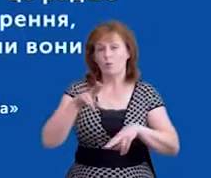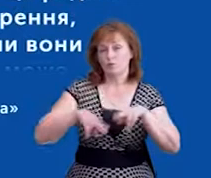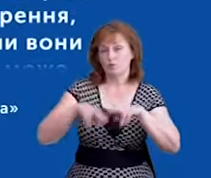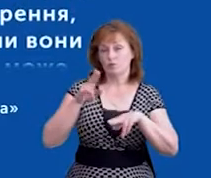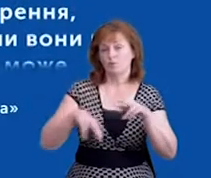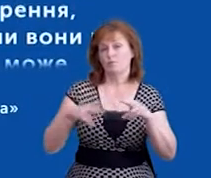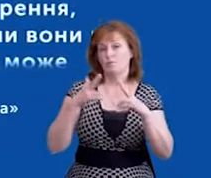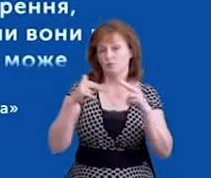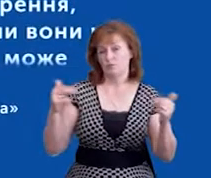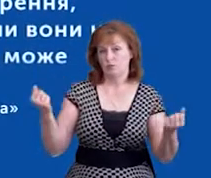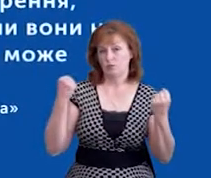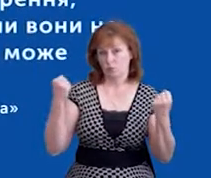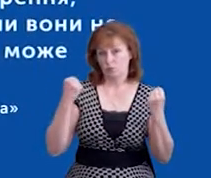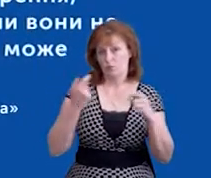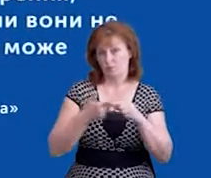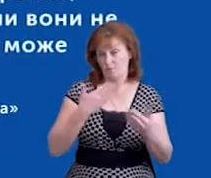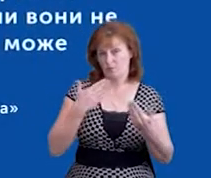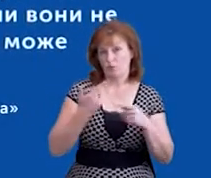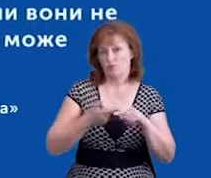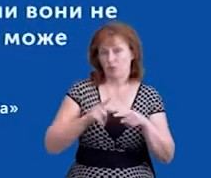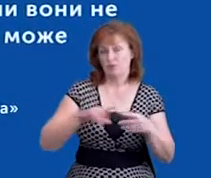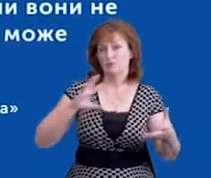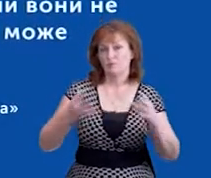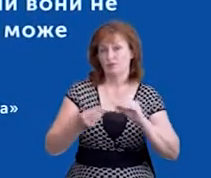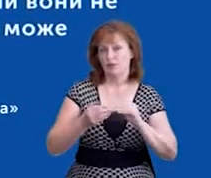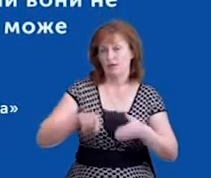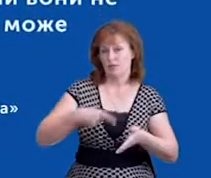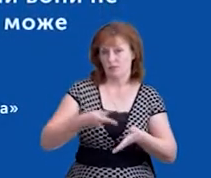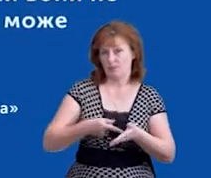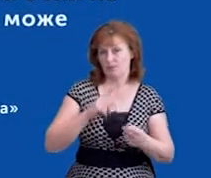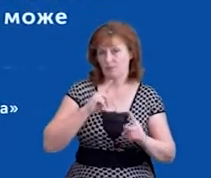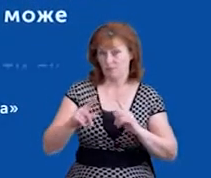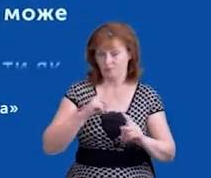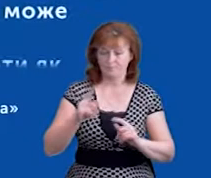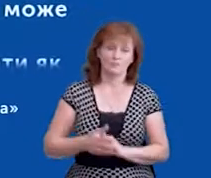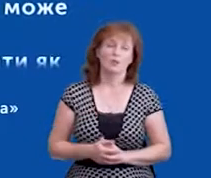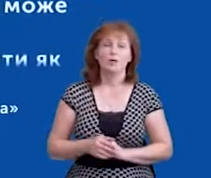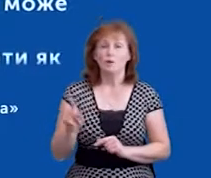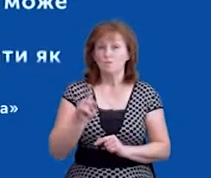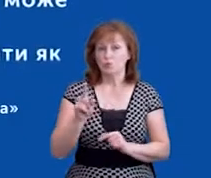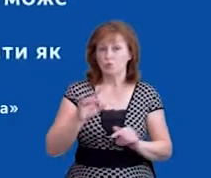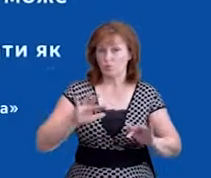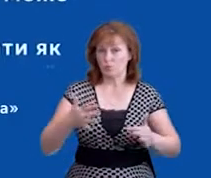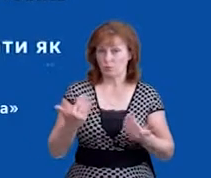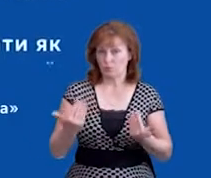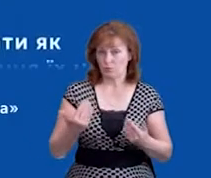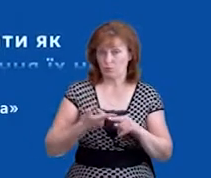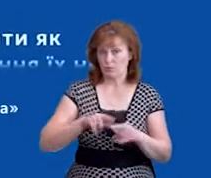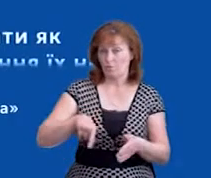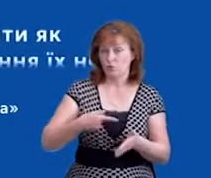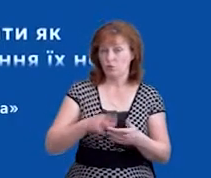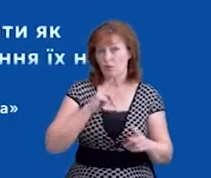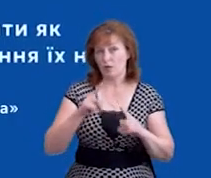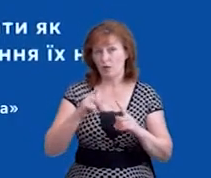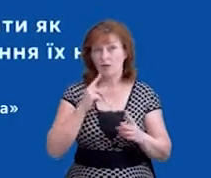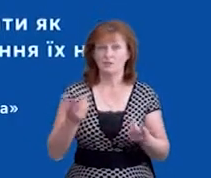міського, це якраз і відноситься до таких загальноміських питань і має відбуватися по певній процедурі. Те, що відбулося сьогодні в міській раді,